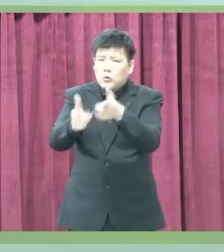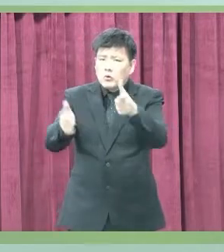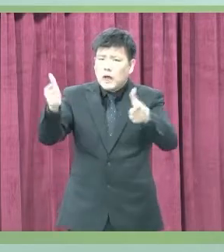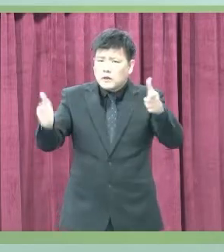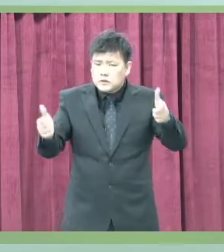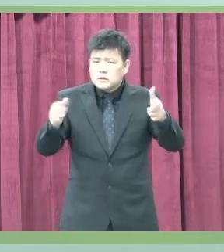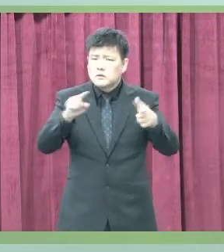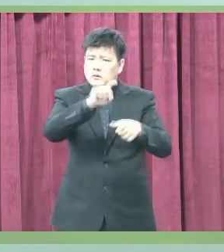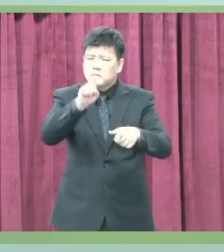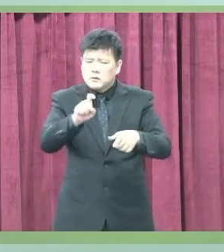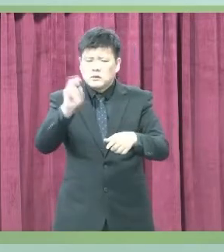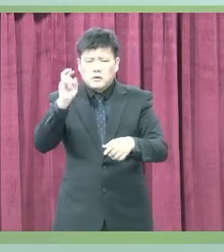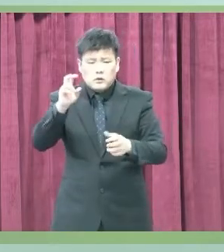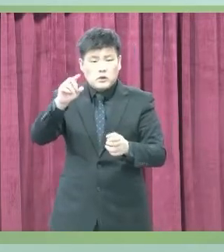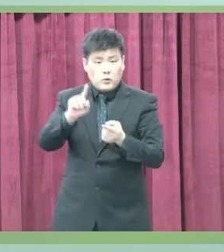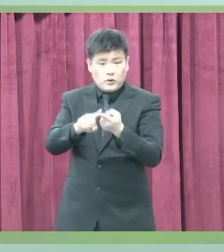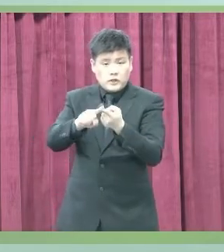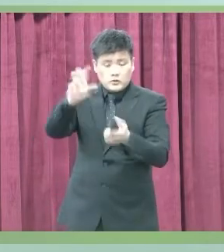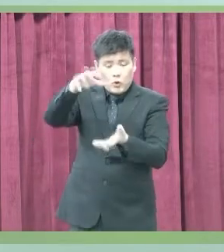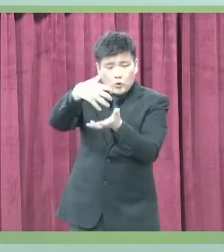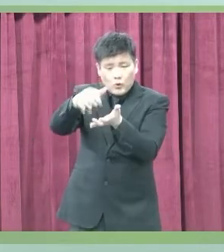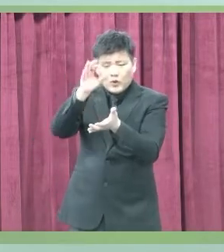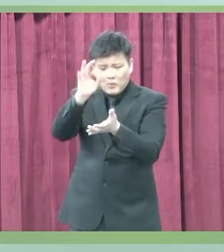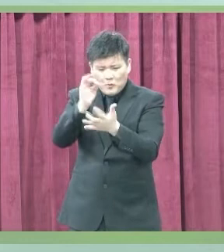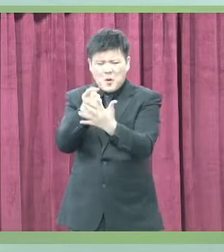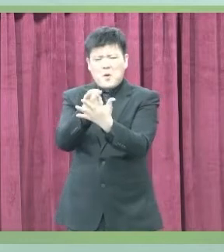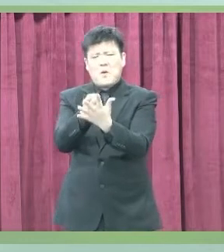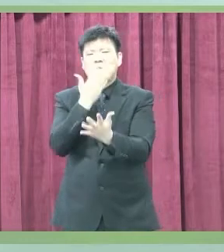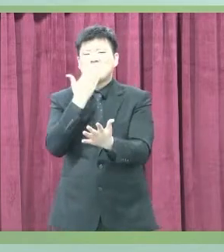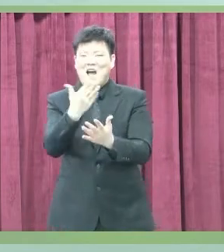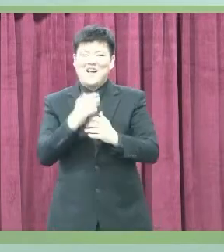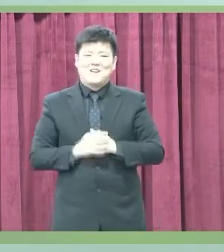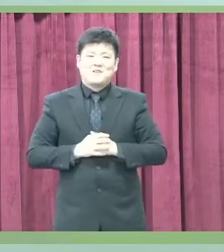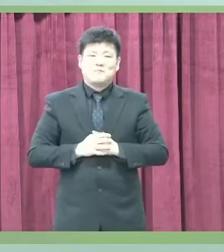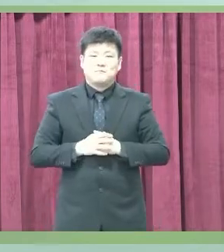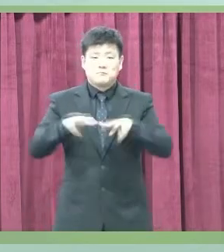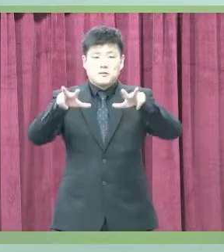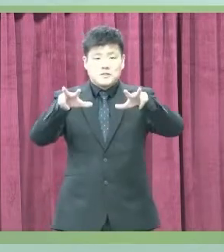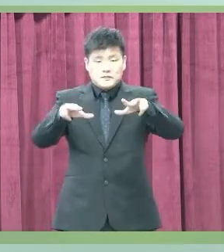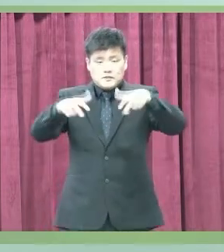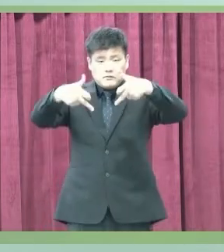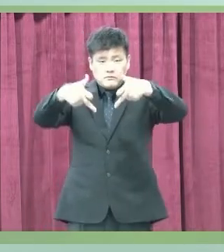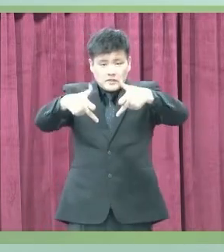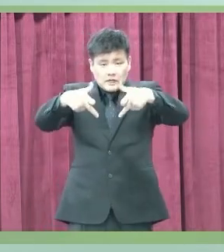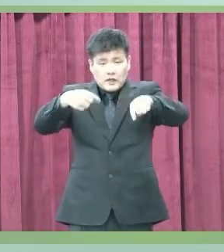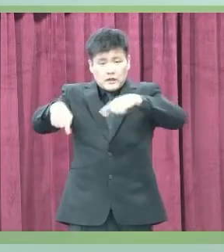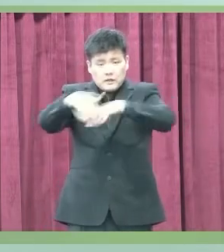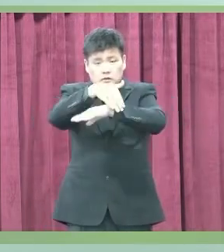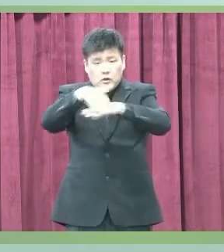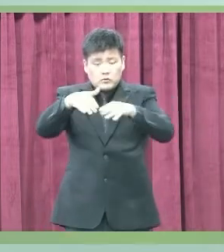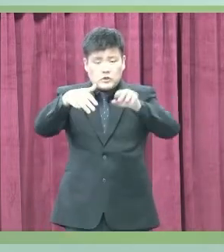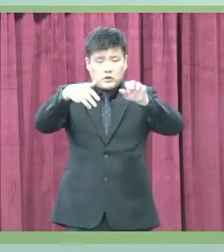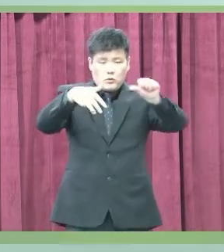있다고 생각하는데 통계를 통해서 알 수 있다고 생각합니다. 그 다음에 지금 장애인 정책 종합계획 5차